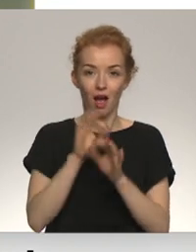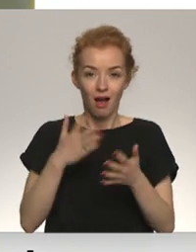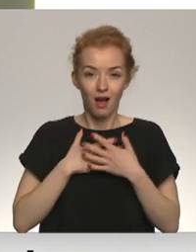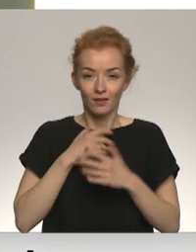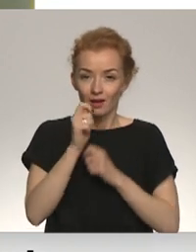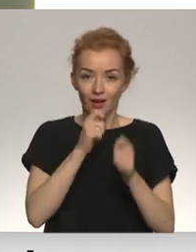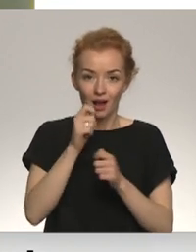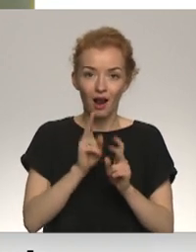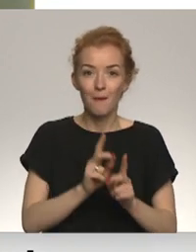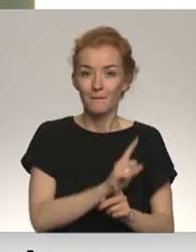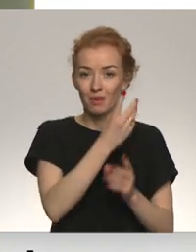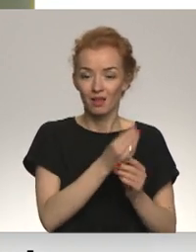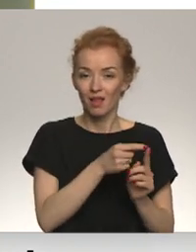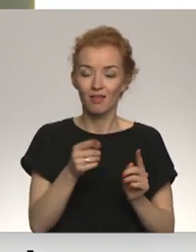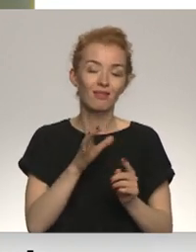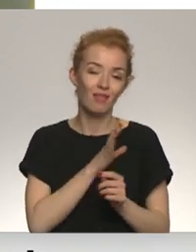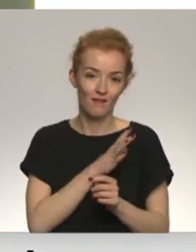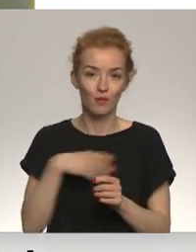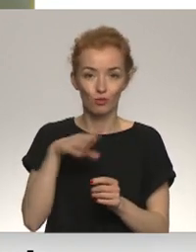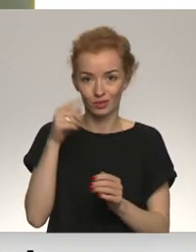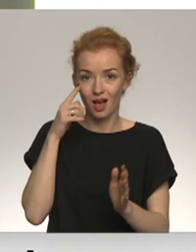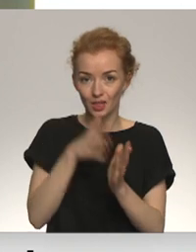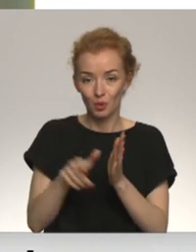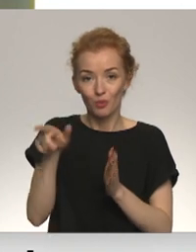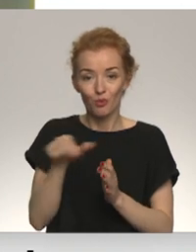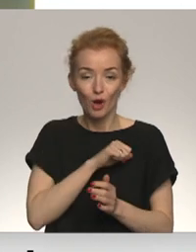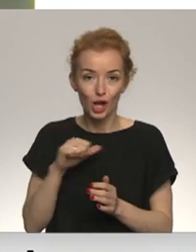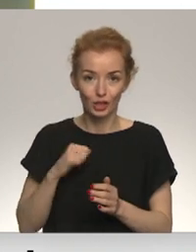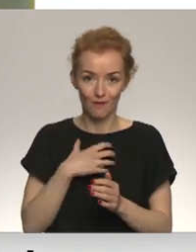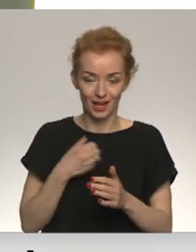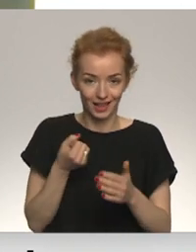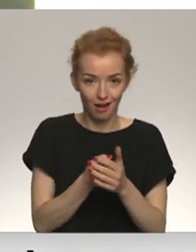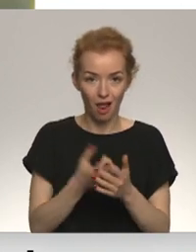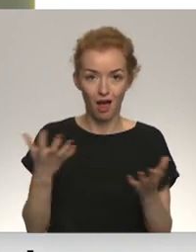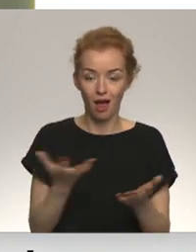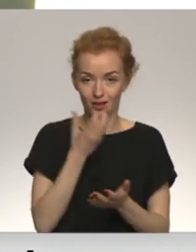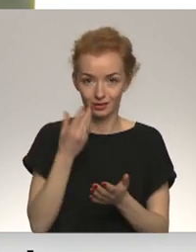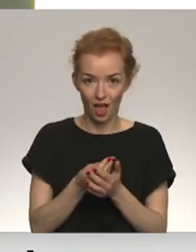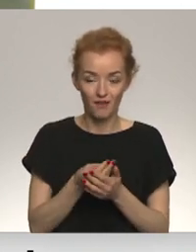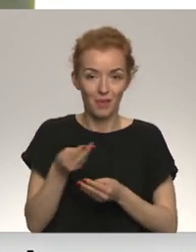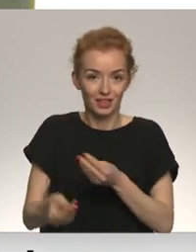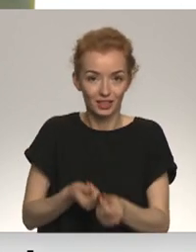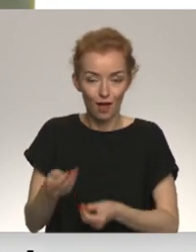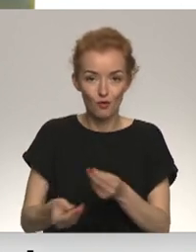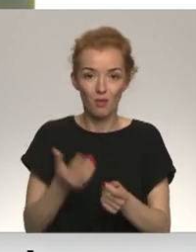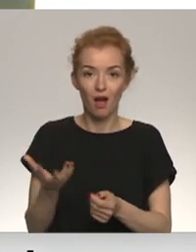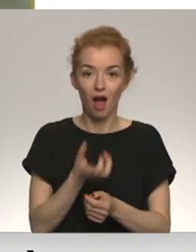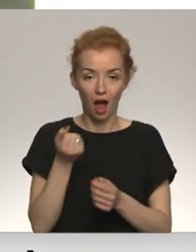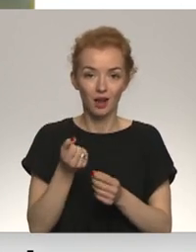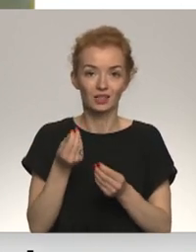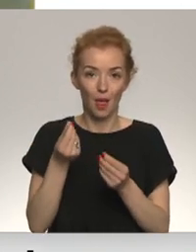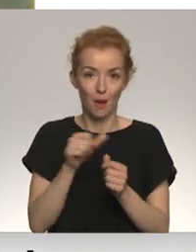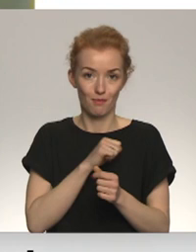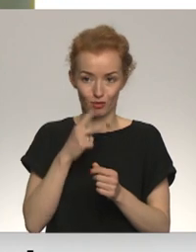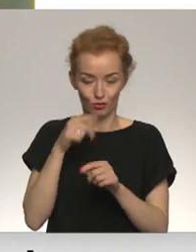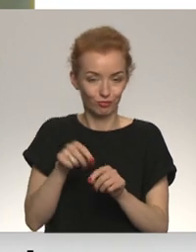pirmajās nedēļās, nu mēs nevaram. Mums jāsaprot, ka cilvēkiem pašiem ir jātiek galā ar saviem izdevumiem, ar augošajām